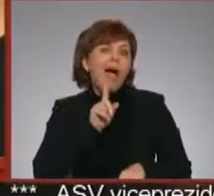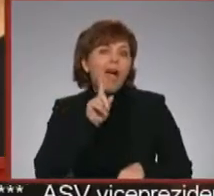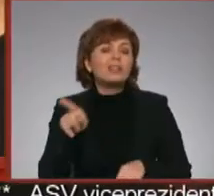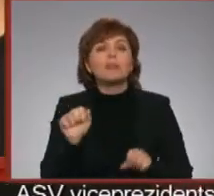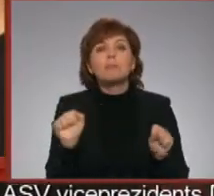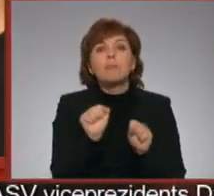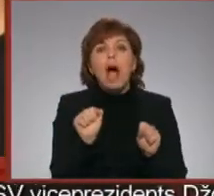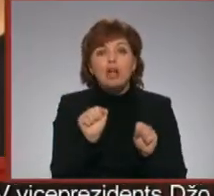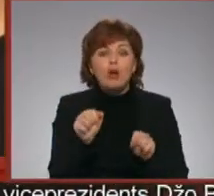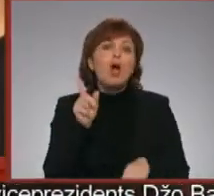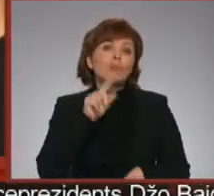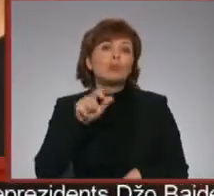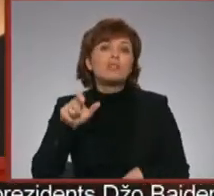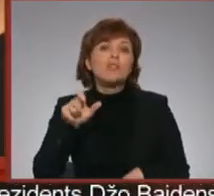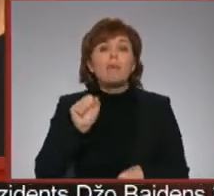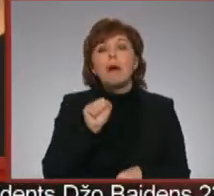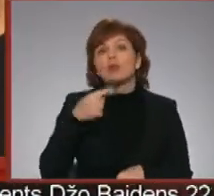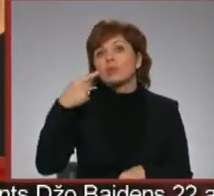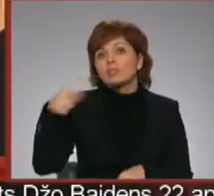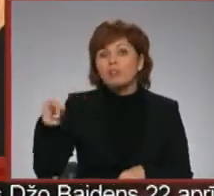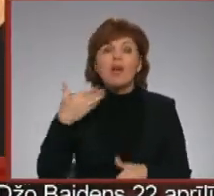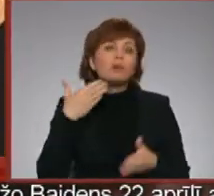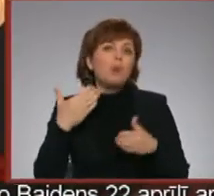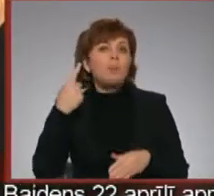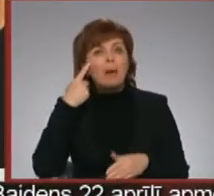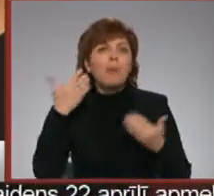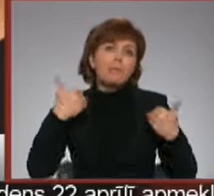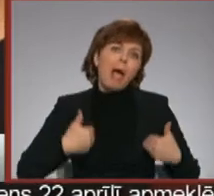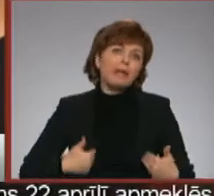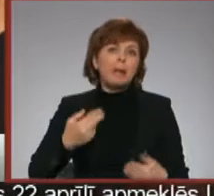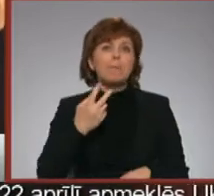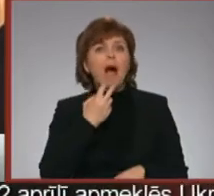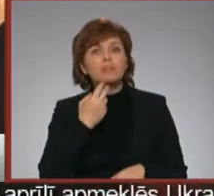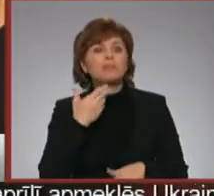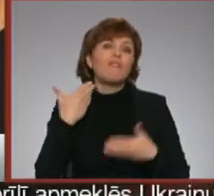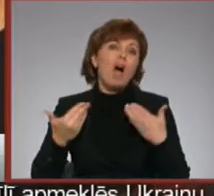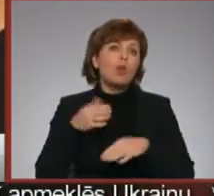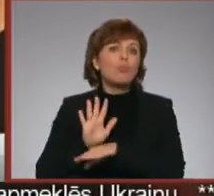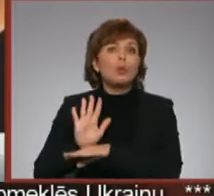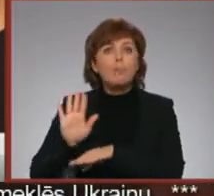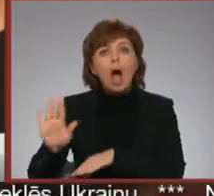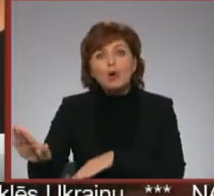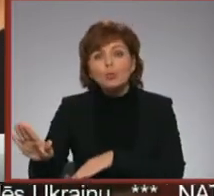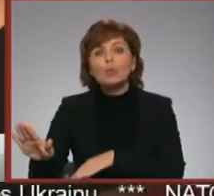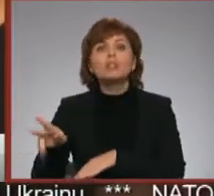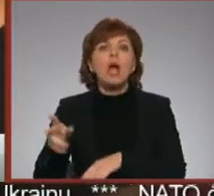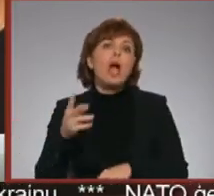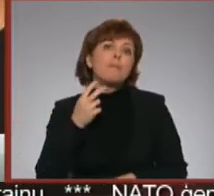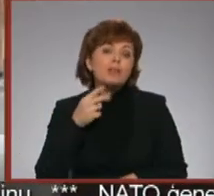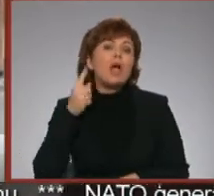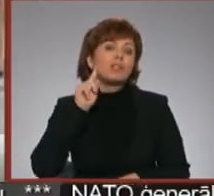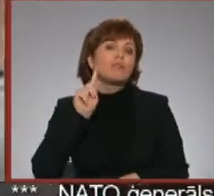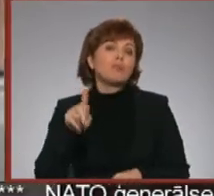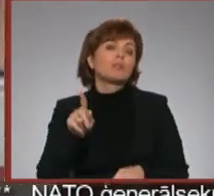jāpārvar. Cilvēki baidās no citiem cilvēkiem, kāds pasmiesies, kāds pagrūdīs, kāds pasmīķņās, un ar to es viņu